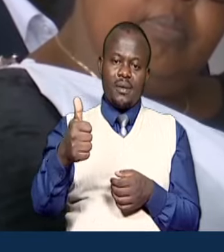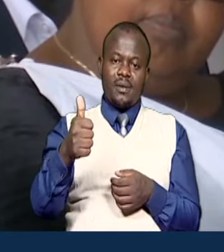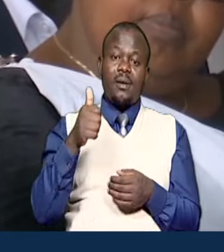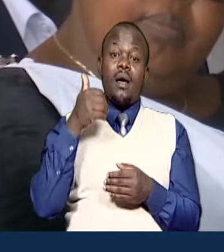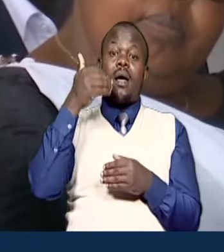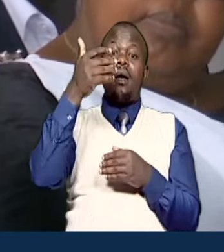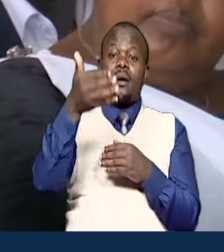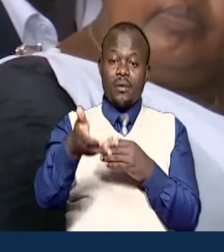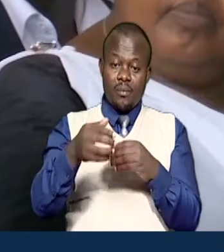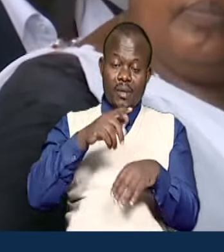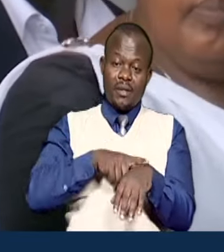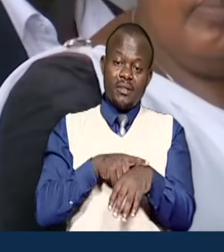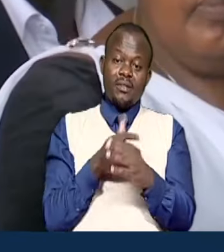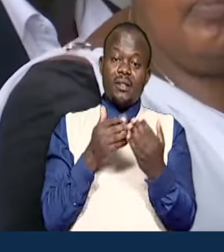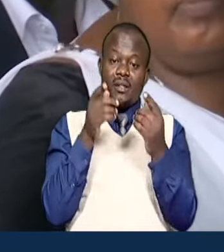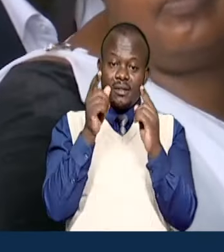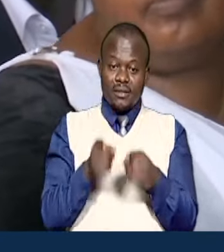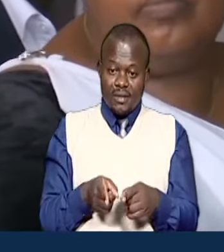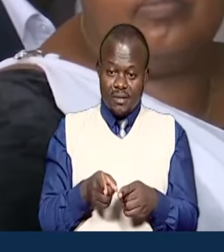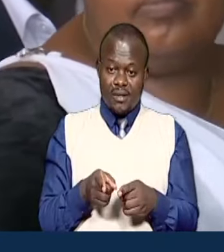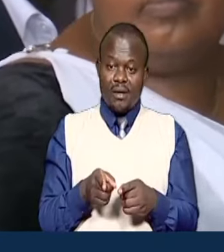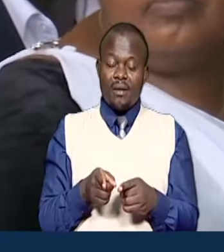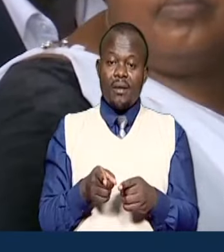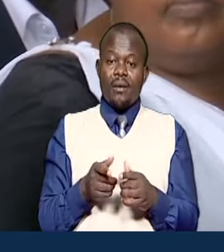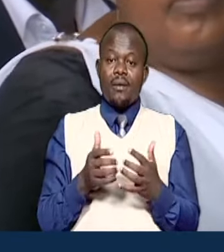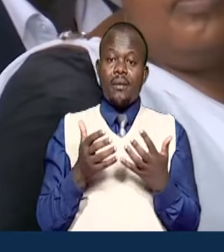igihe cy'ibizami kigeze